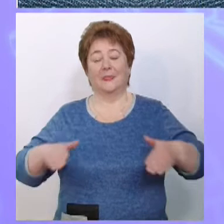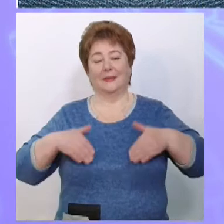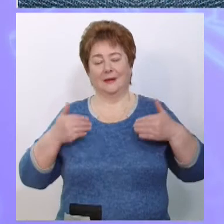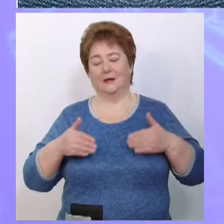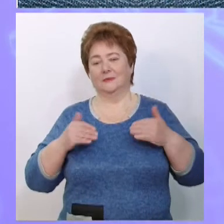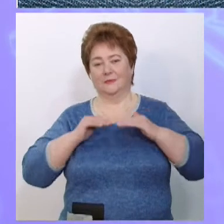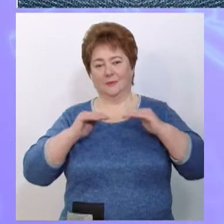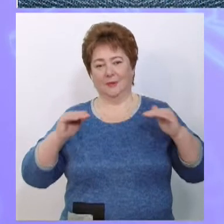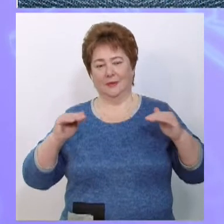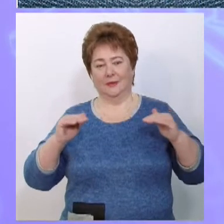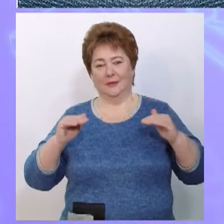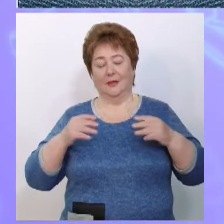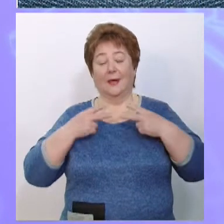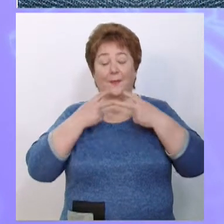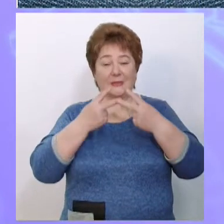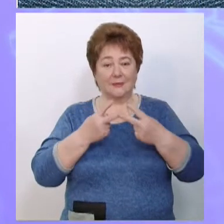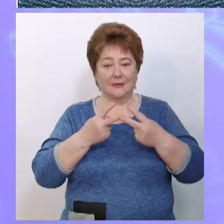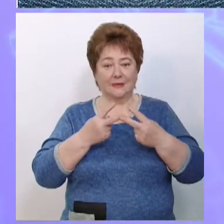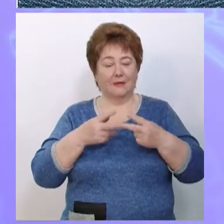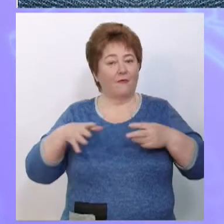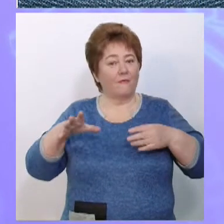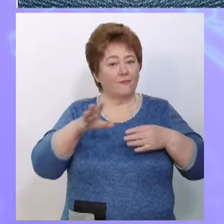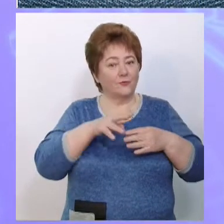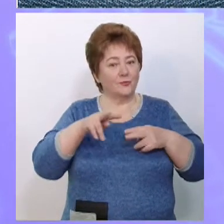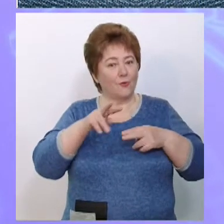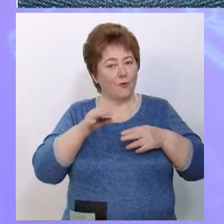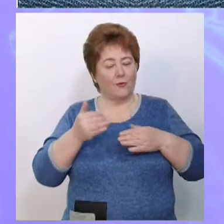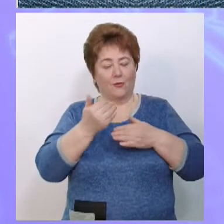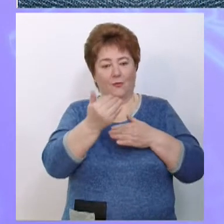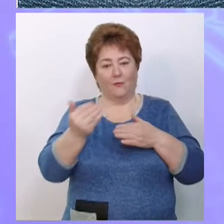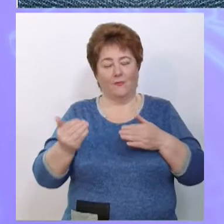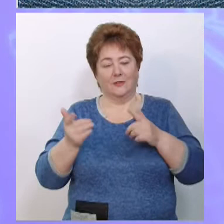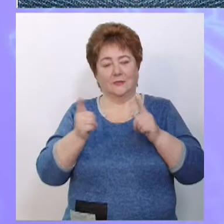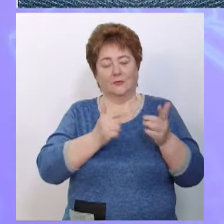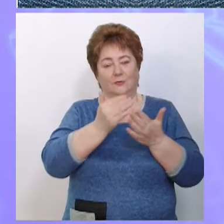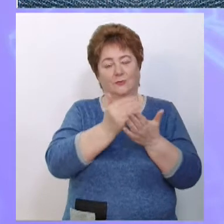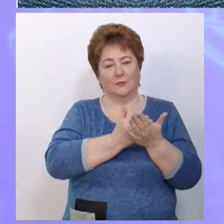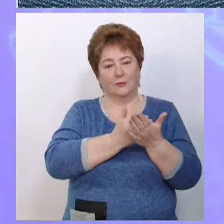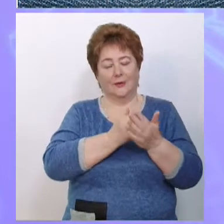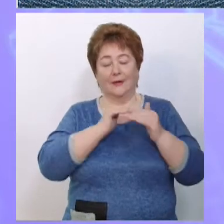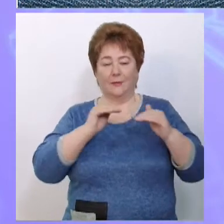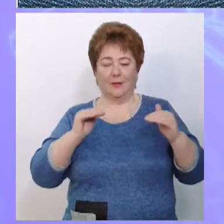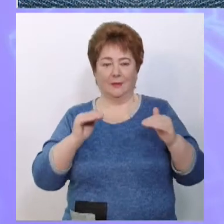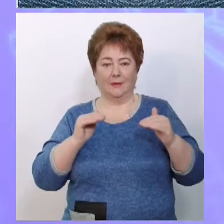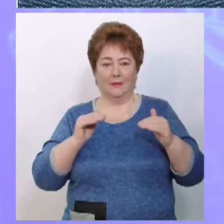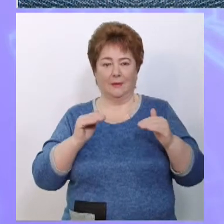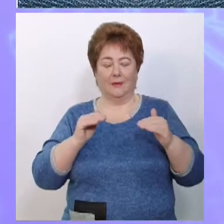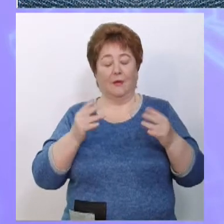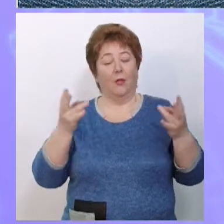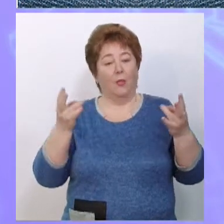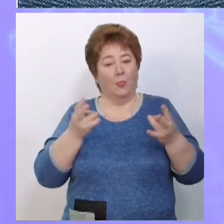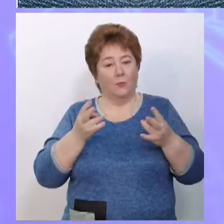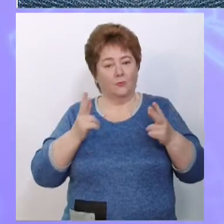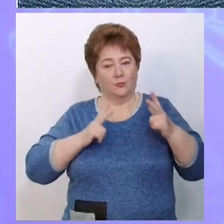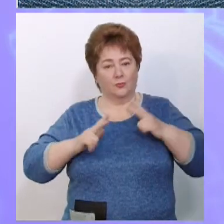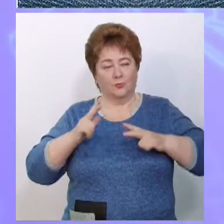Здравствуйте, ребята! Посмотрите, все ли у вас готово к уроку? Ребята, мне необходим